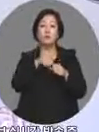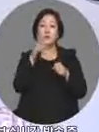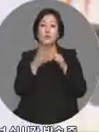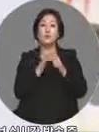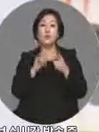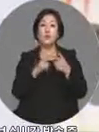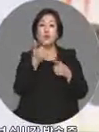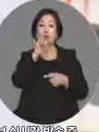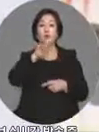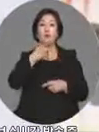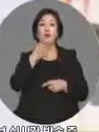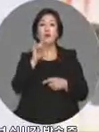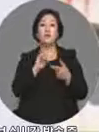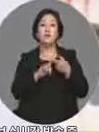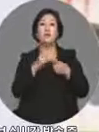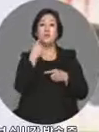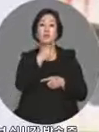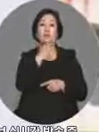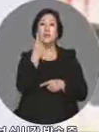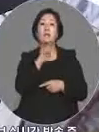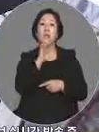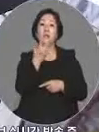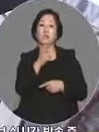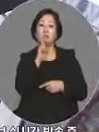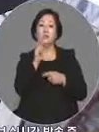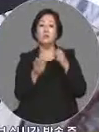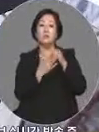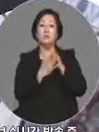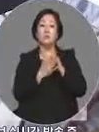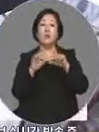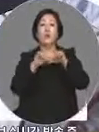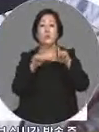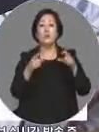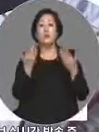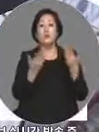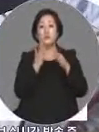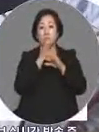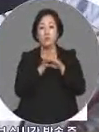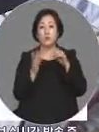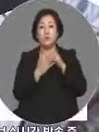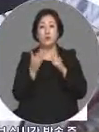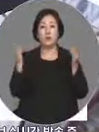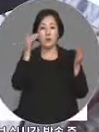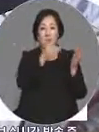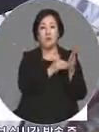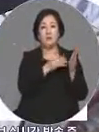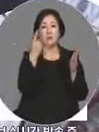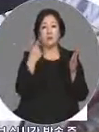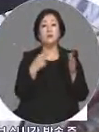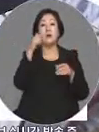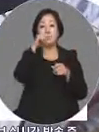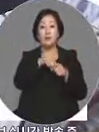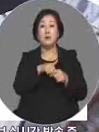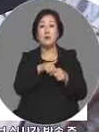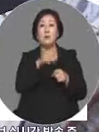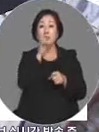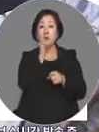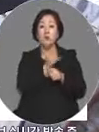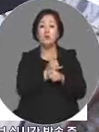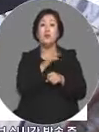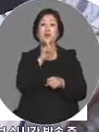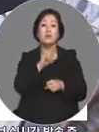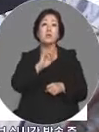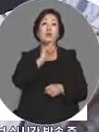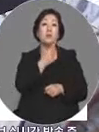휘발유 가격은 1리터에 1,820원. 볼일 보고 지나가는 길에 국회에서 여기까지 지금 기름 넣으러 왔잖아요, 지금요. 그 리터당